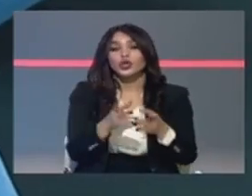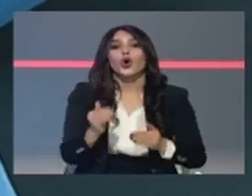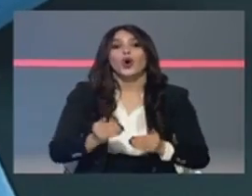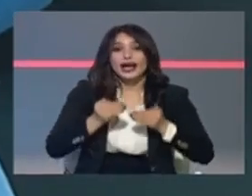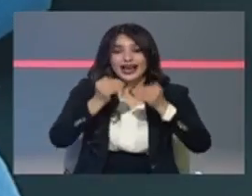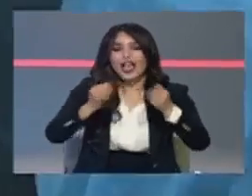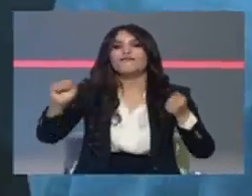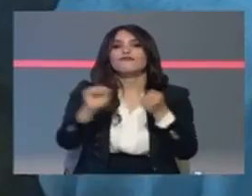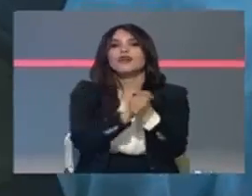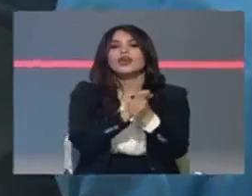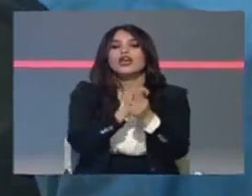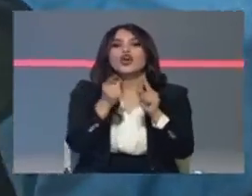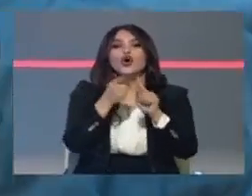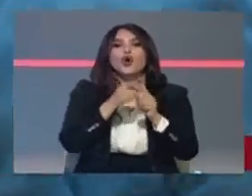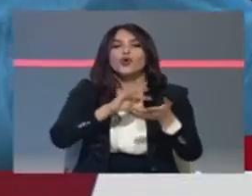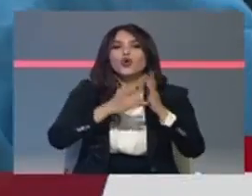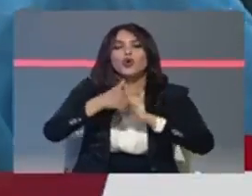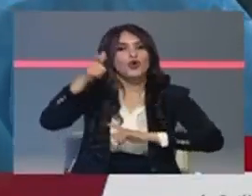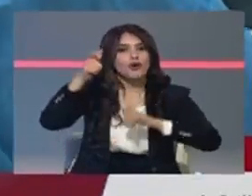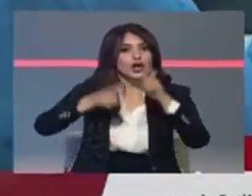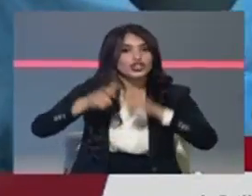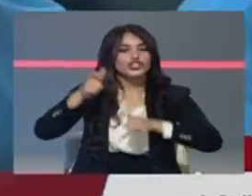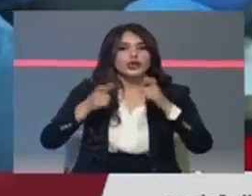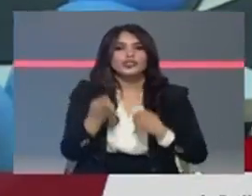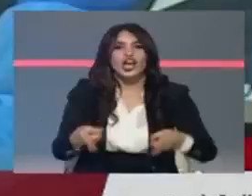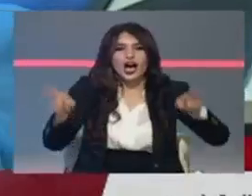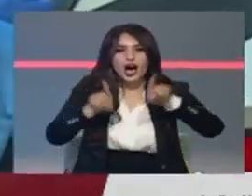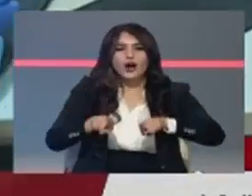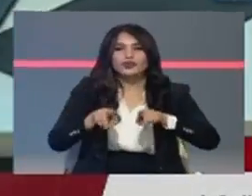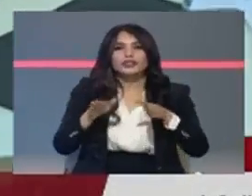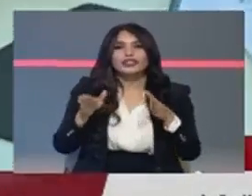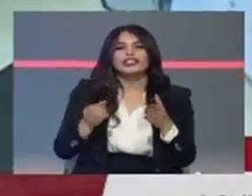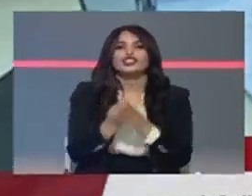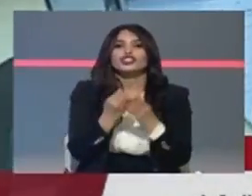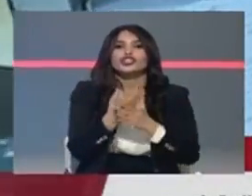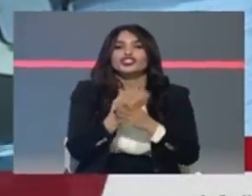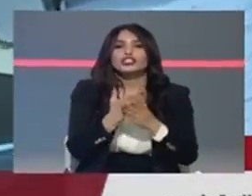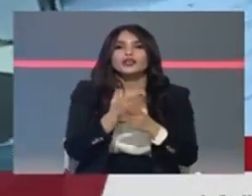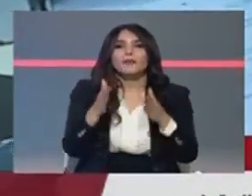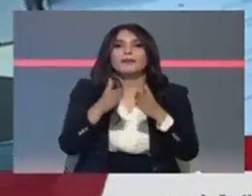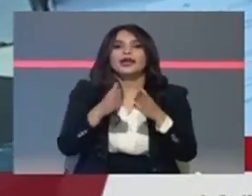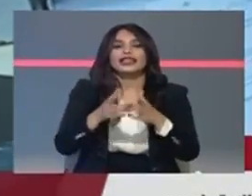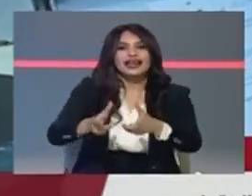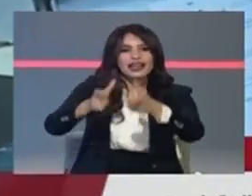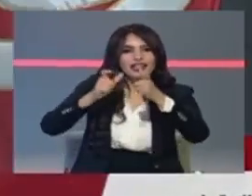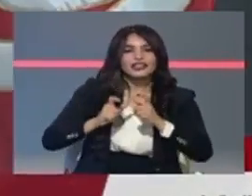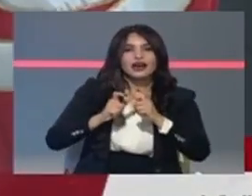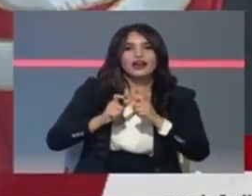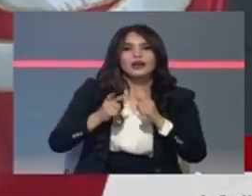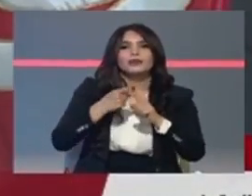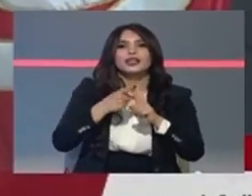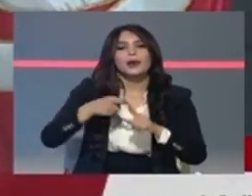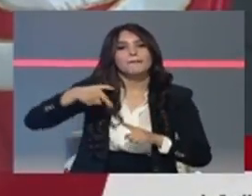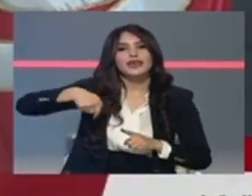إعفاء كل المضمونين الاجتماعيين من ضرورة يعني تجديد مطالب التكفل بالأدوية الخاضعة للموافقة المسبقة لـ